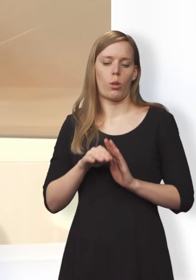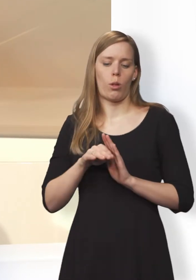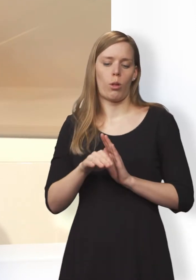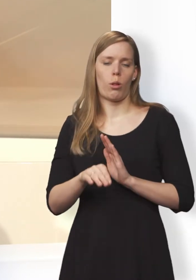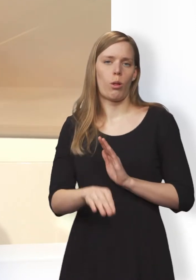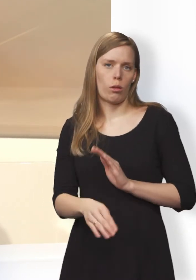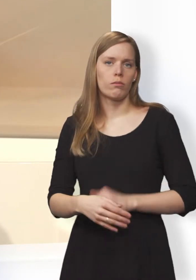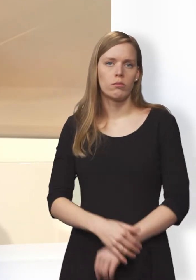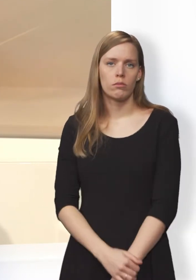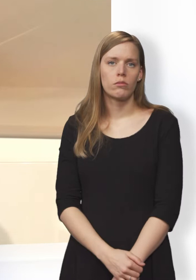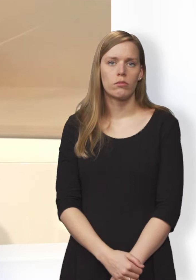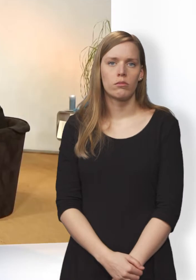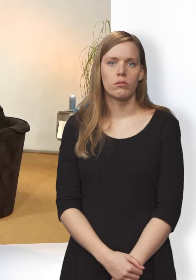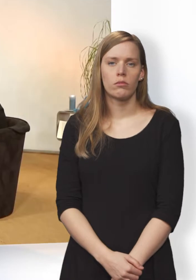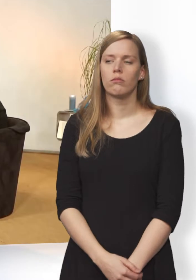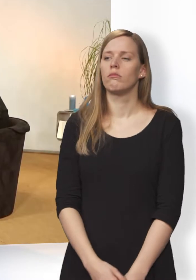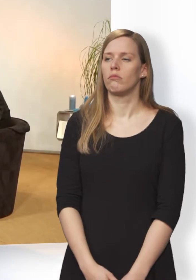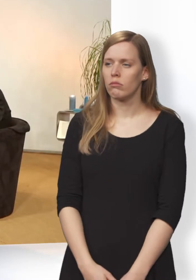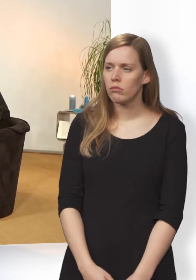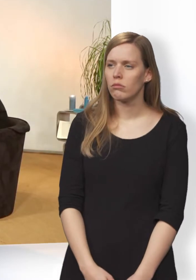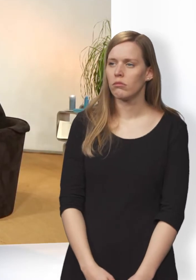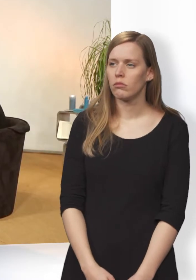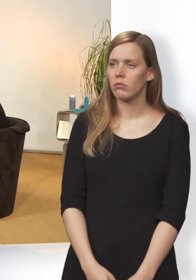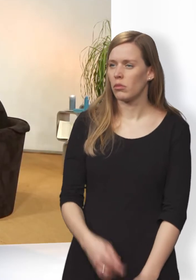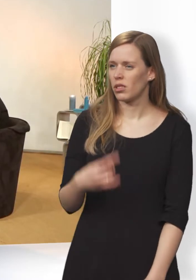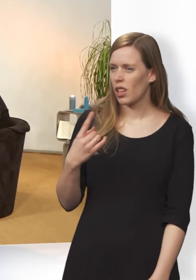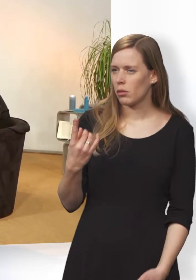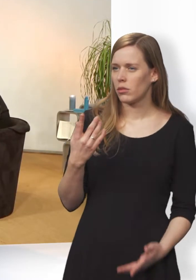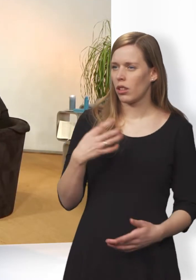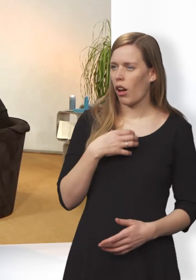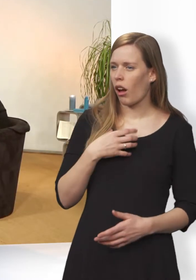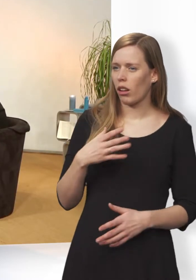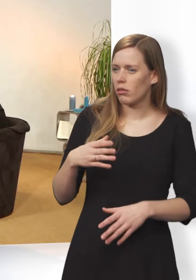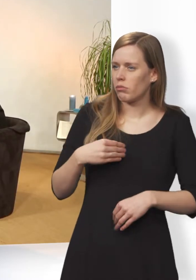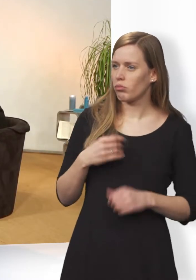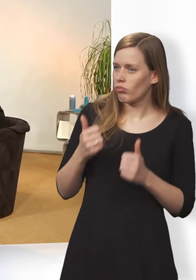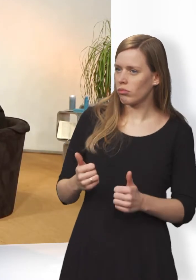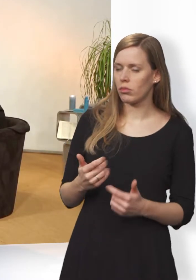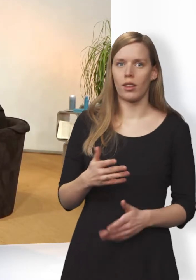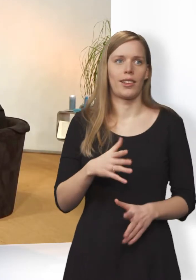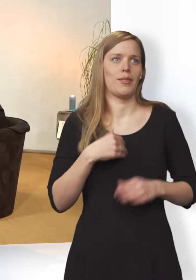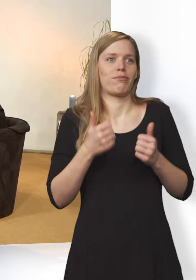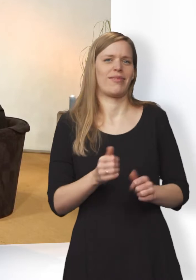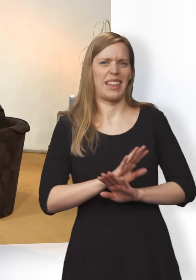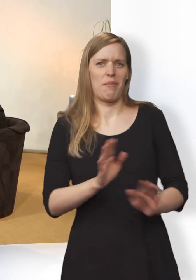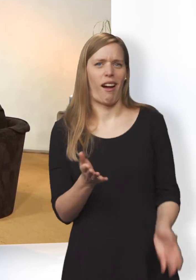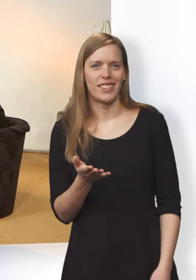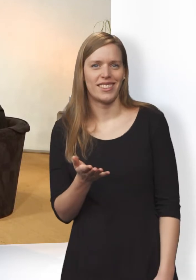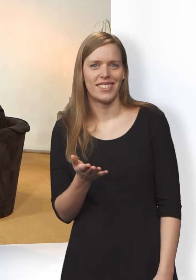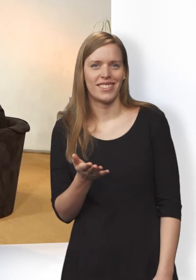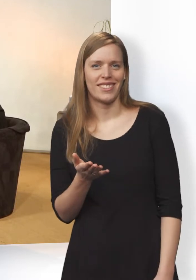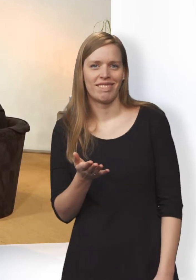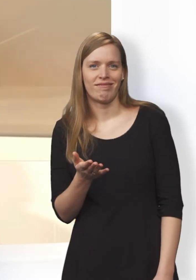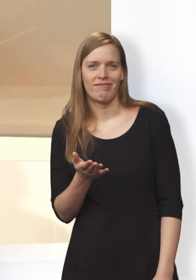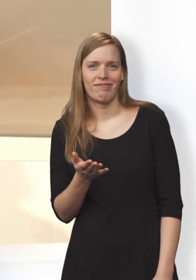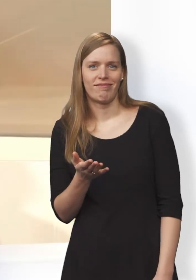schlechter ab haben sie sich damit angefreundet oder ist das wieder mal so ein und man sich nicht mit der krankheit